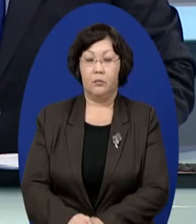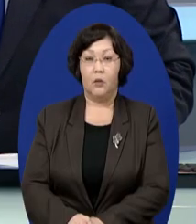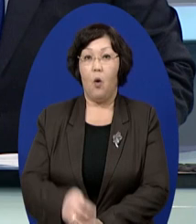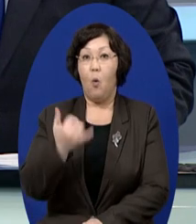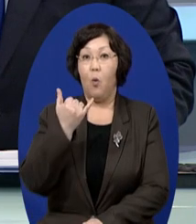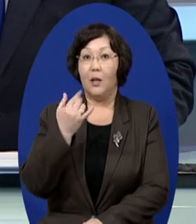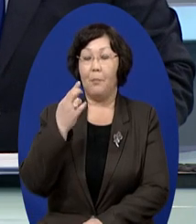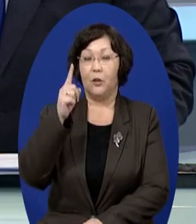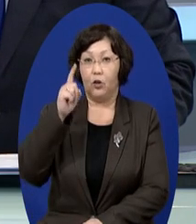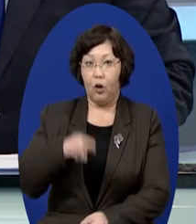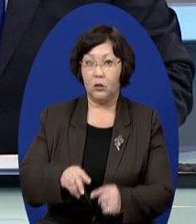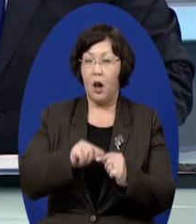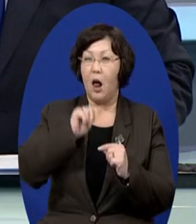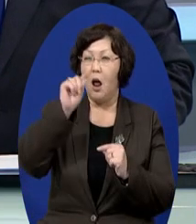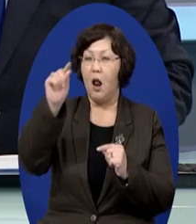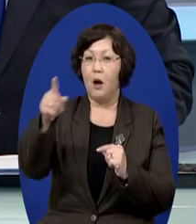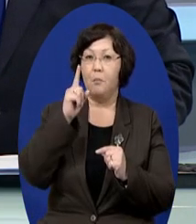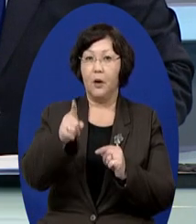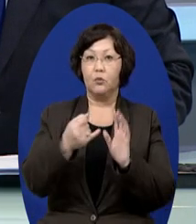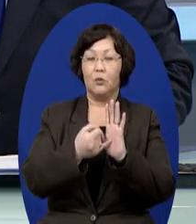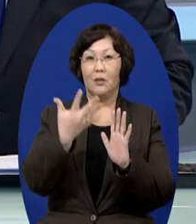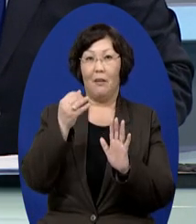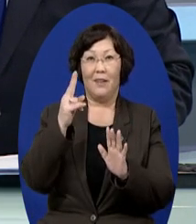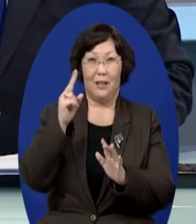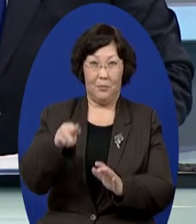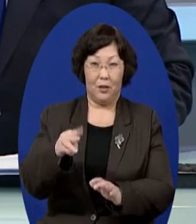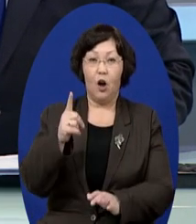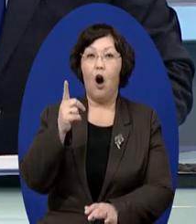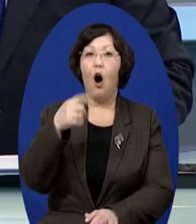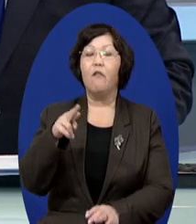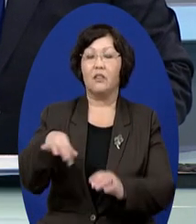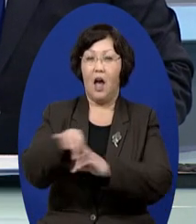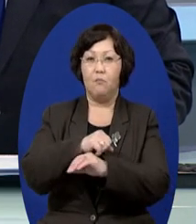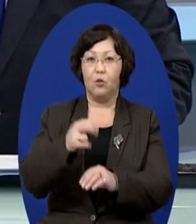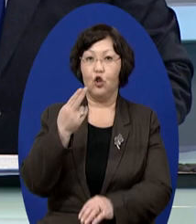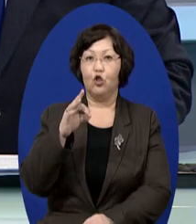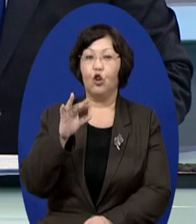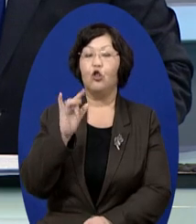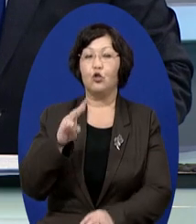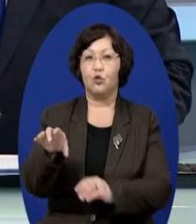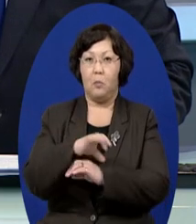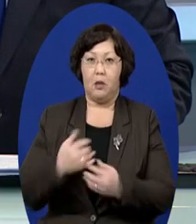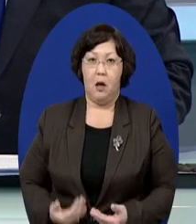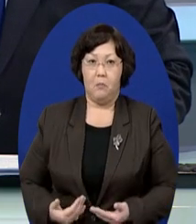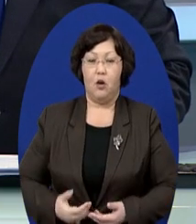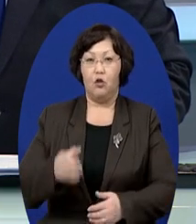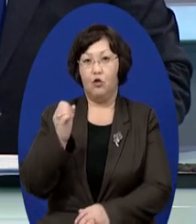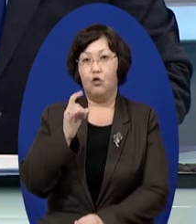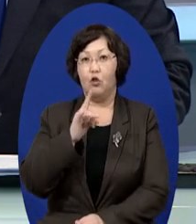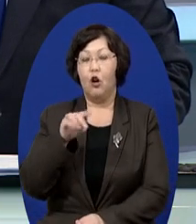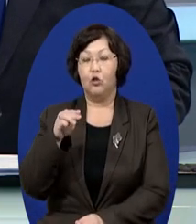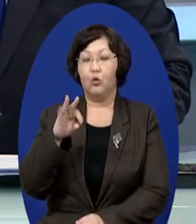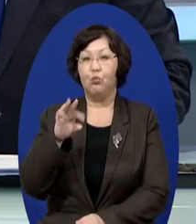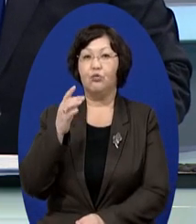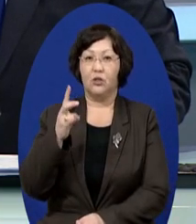Нийслэл хотоос 1650 км алс Ховд аймгийн дөргөн суманд амьдардаг ерөөл төвшингийн гэр бүлийг цагийн хүрд хөтөлбөр онцолж байна. Нийгмийн